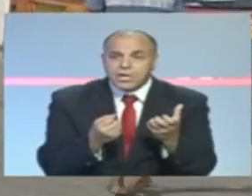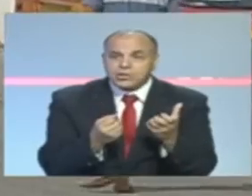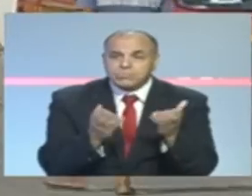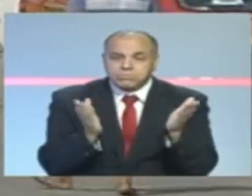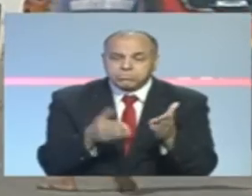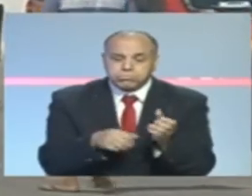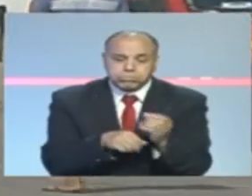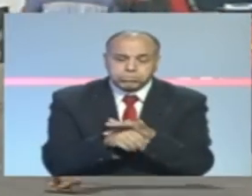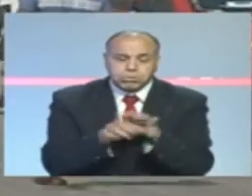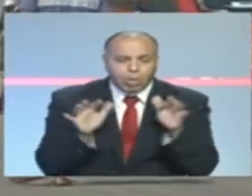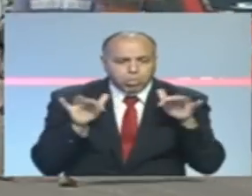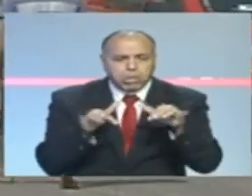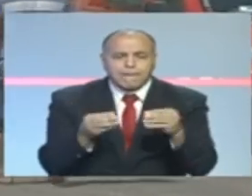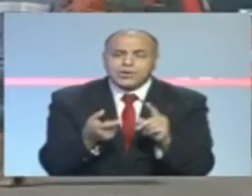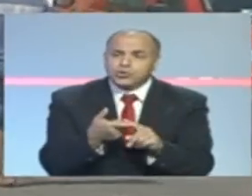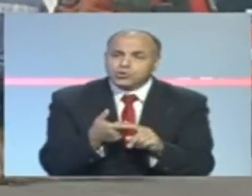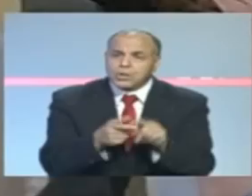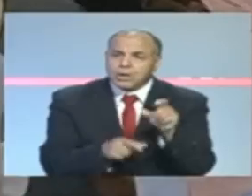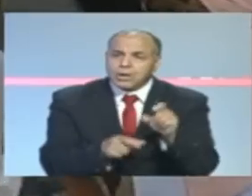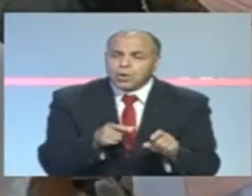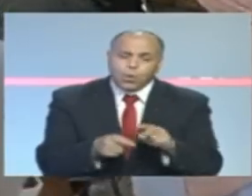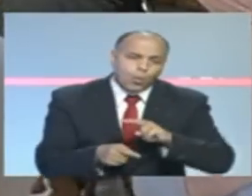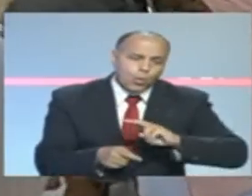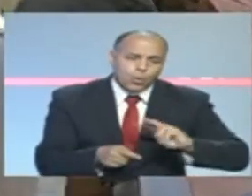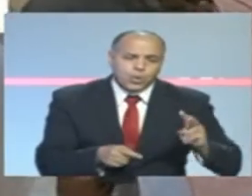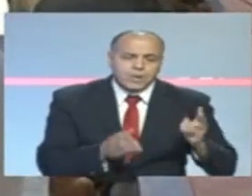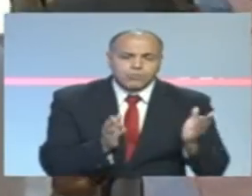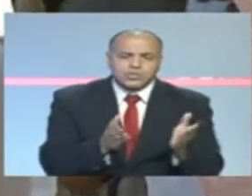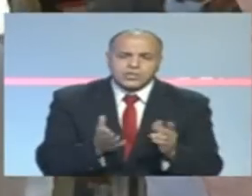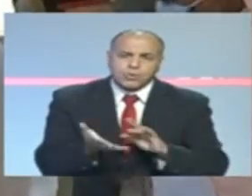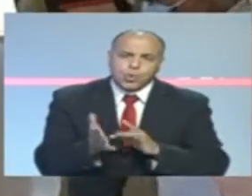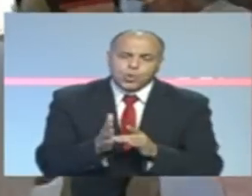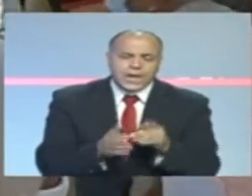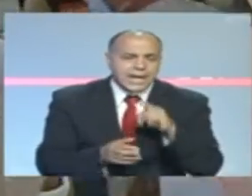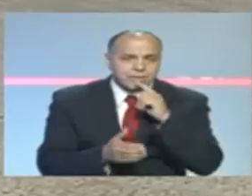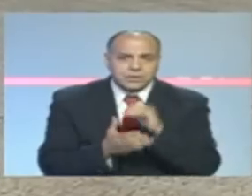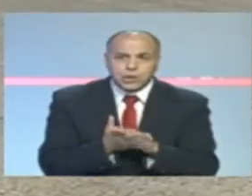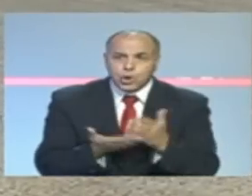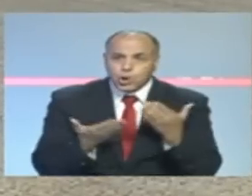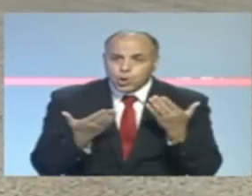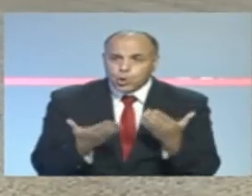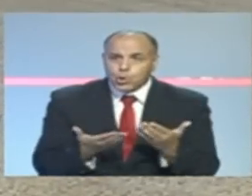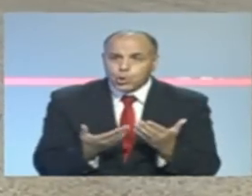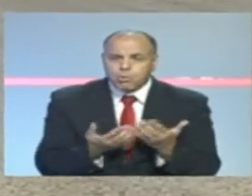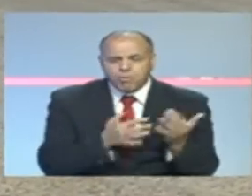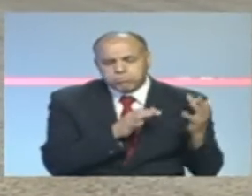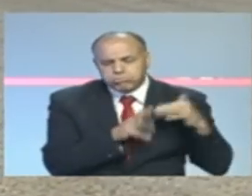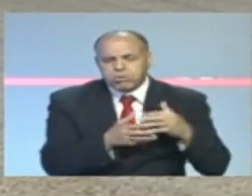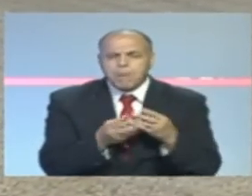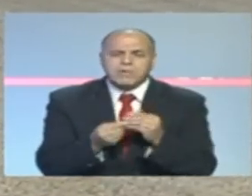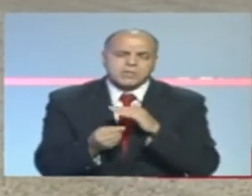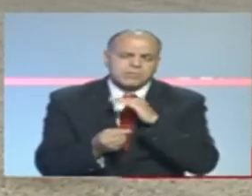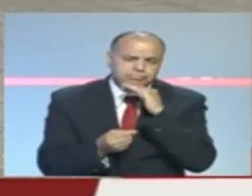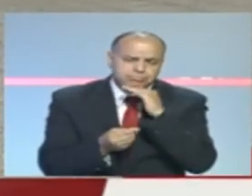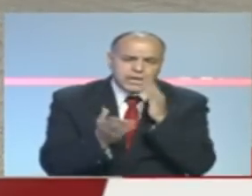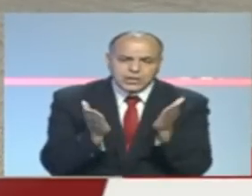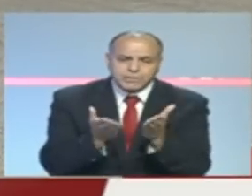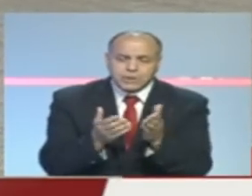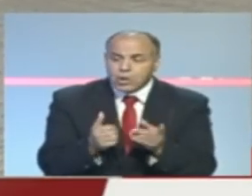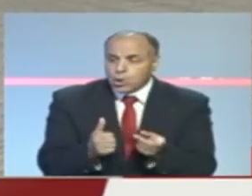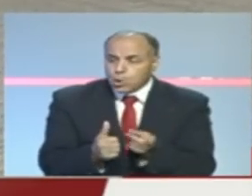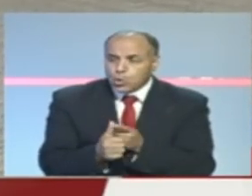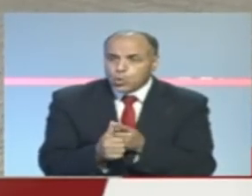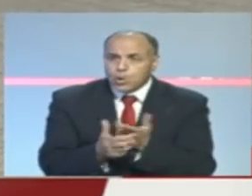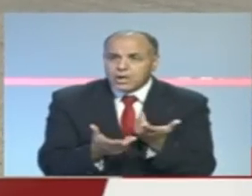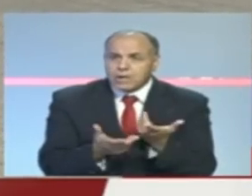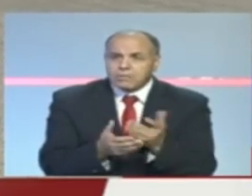اقسام كيفيه تسعه عشر بمختلف مستشفيات الجهه اليوم عن يوم يزيد الضغط برشا اه اولا من